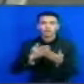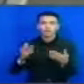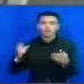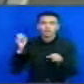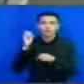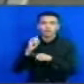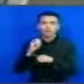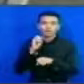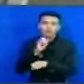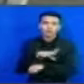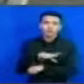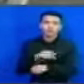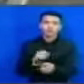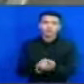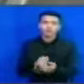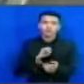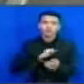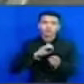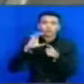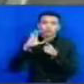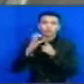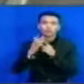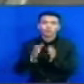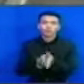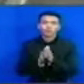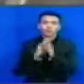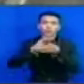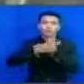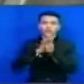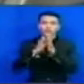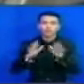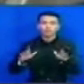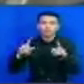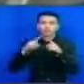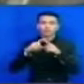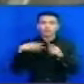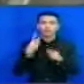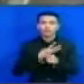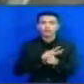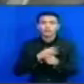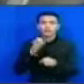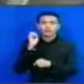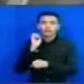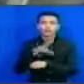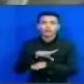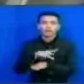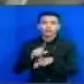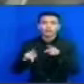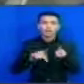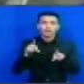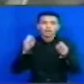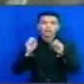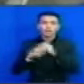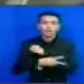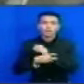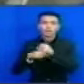ma luli. Au ne luli kne ve ve hodi kusuk mata maliri. Ba ba mini lako ni em ne ve makana kari ke